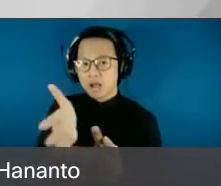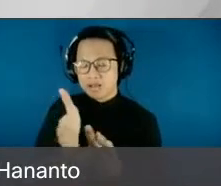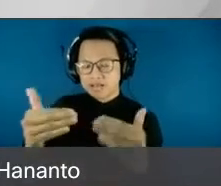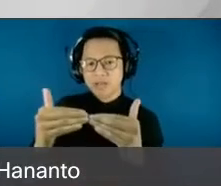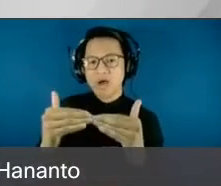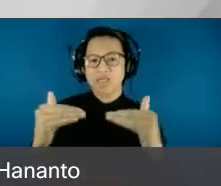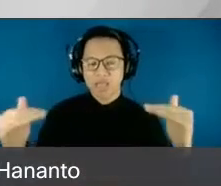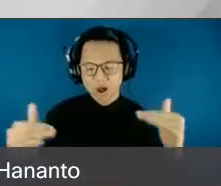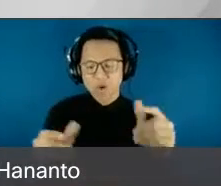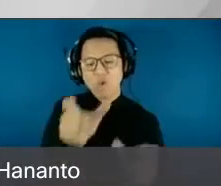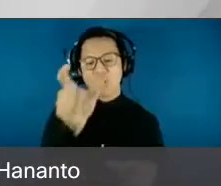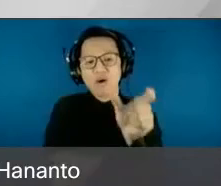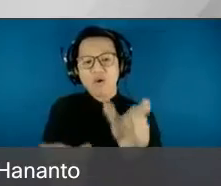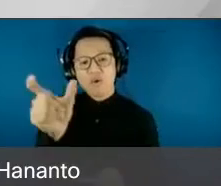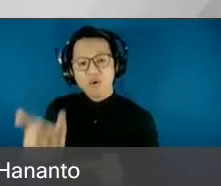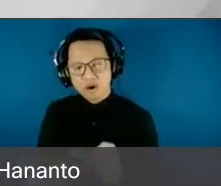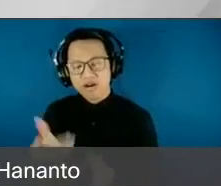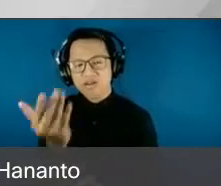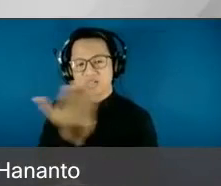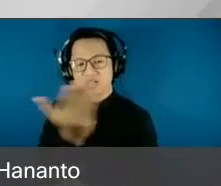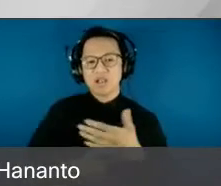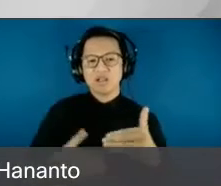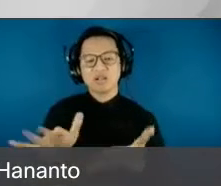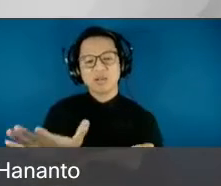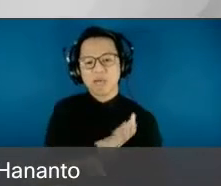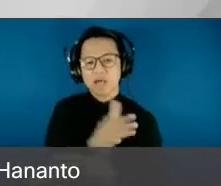employment, kepada teman-teman person with disability.